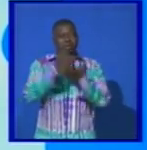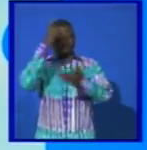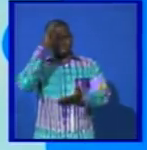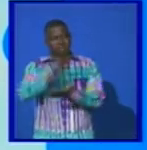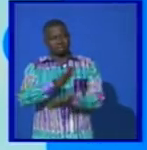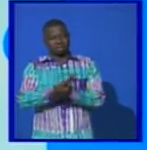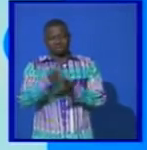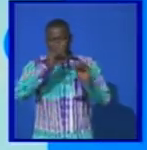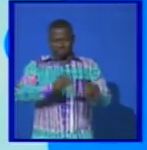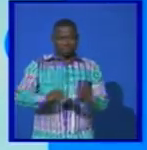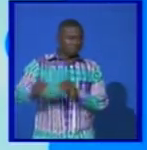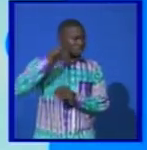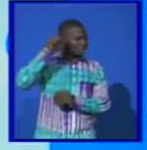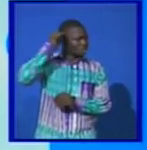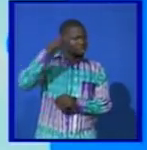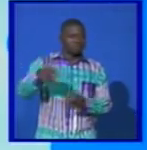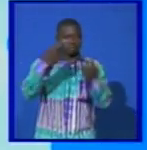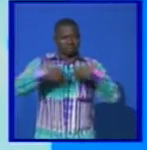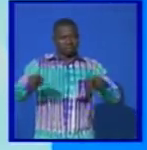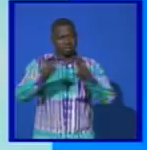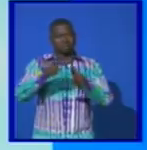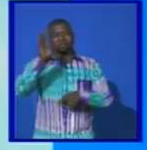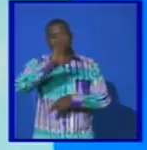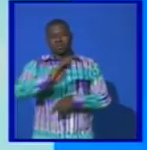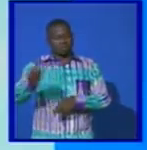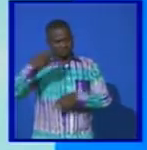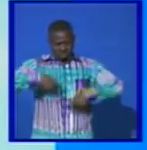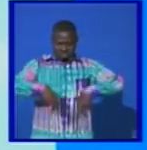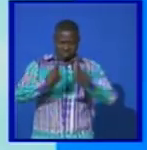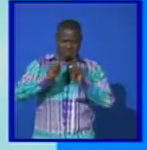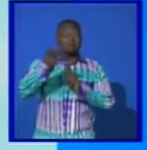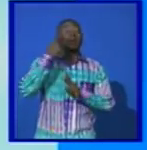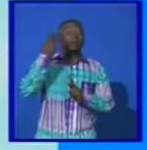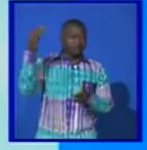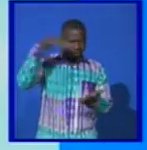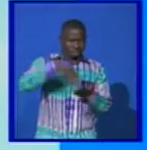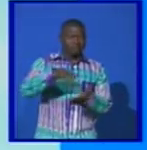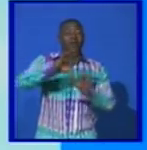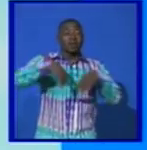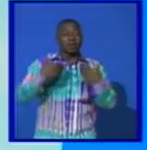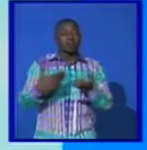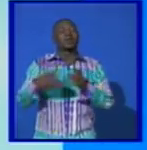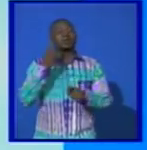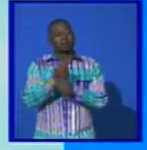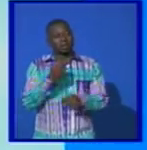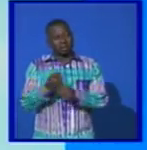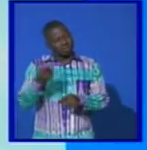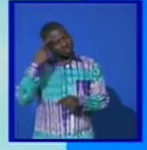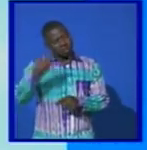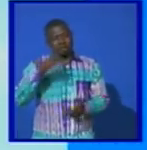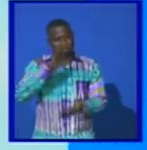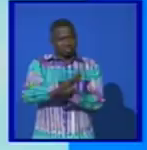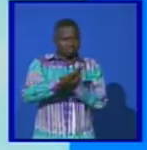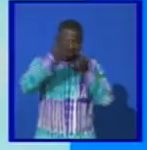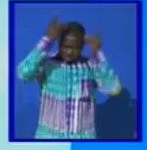rencontre tripartite. Elle a permis de passer en revue les dispositifs et processus de dédouanement. Une démarche pour aplanir les divergences entre